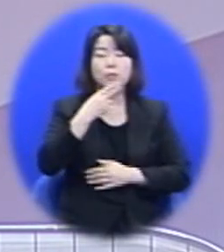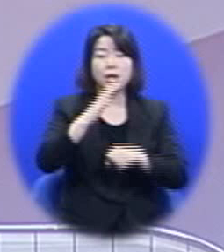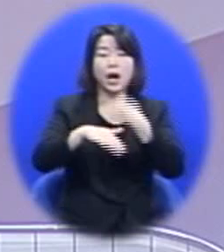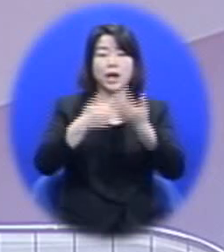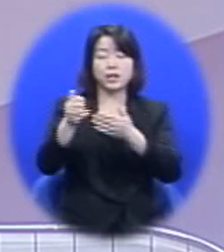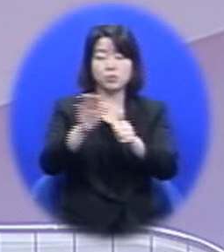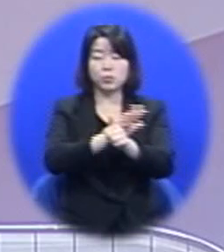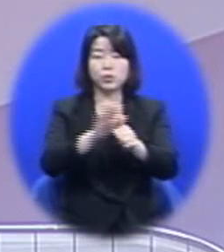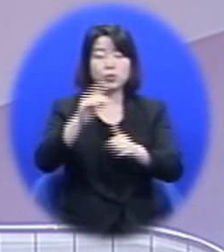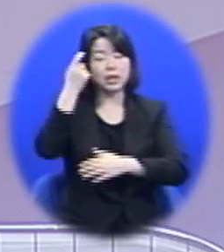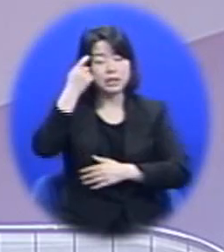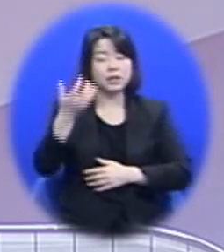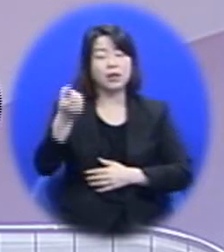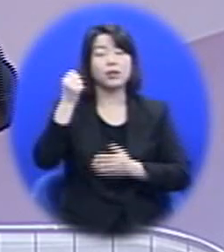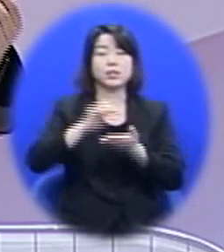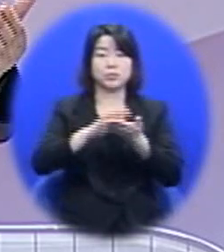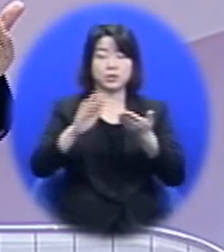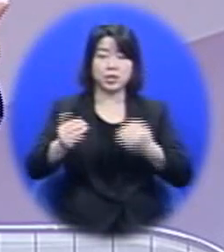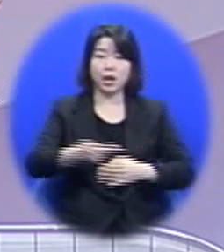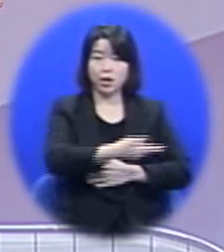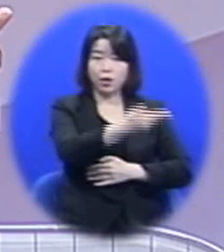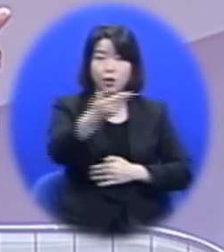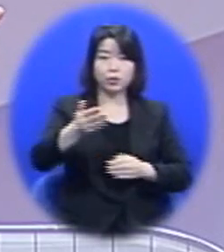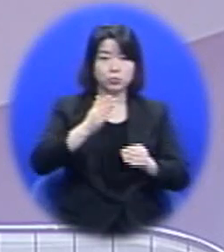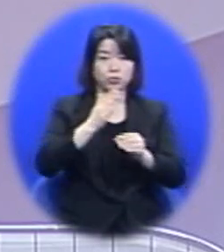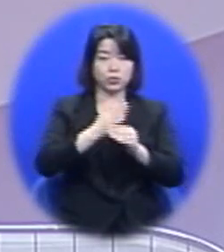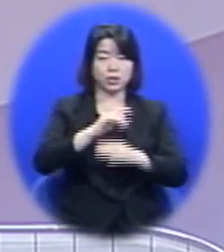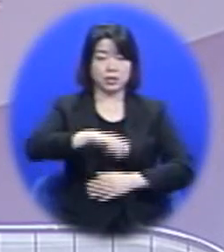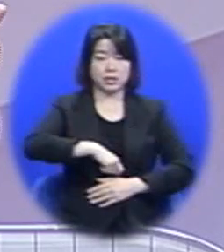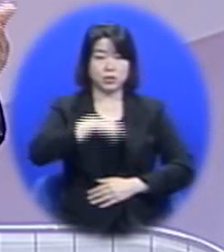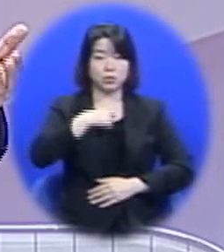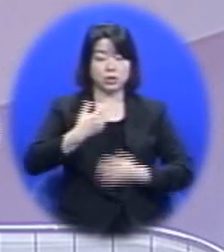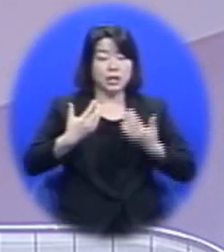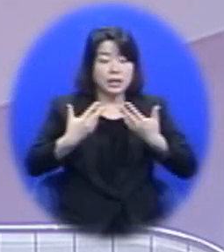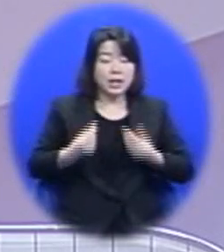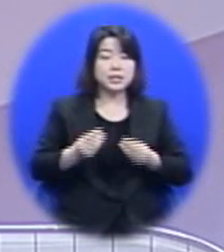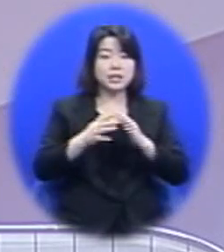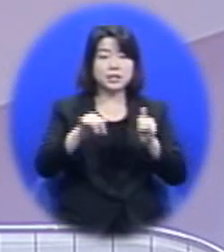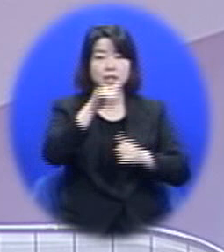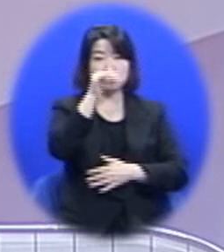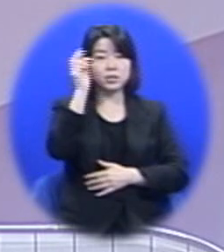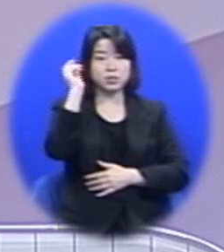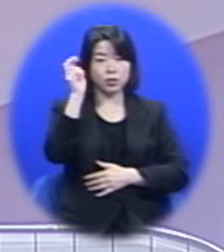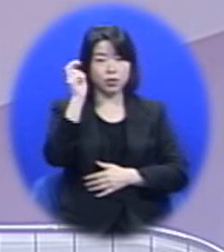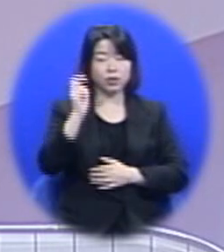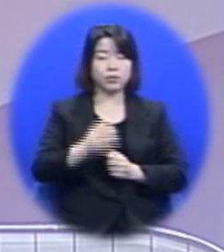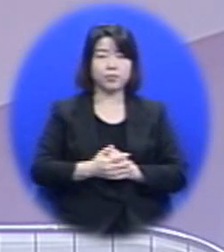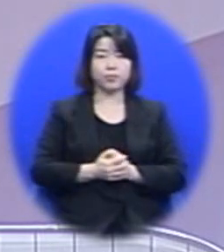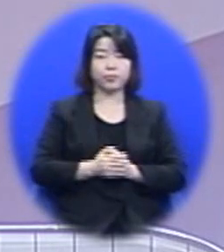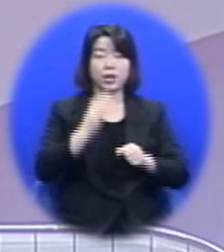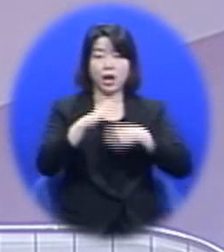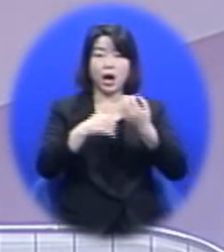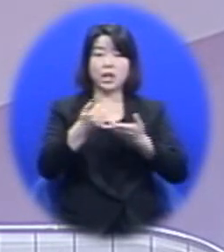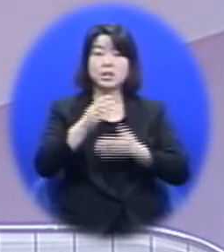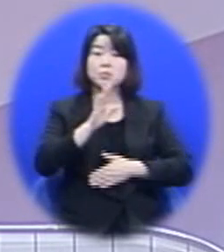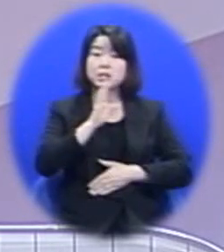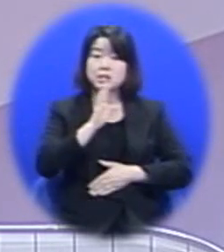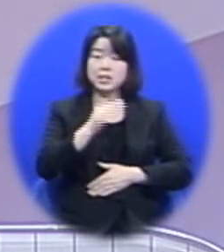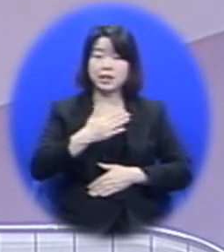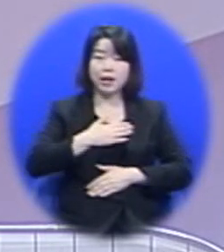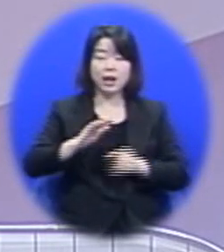위로라고 생각합니다. 여러분 중에는 솔직히 낙심한 분 있으실 거예요. 하나님이 진짜